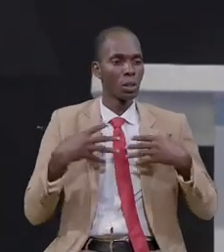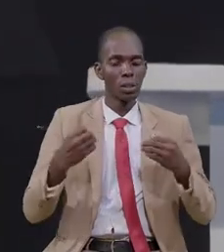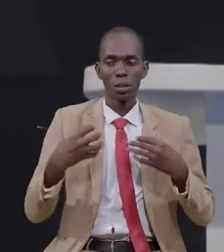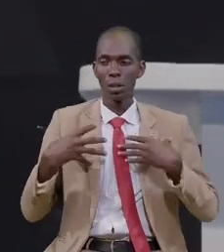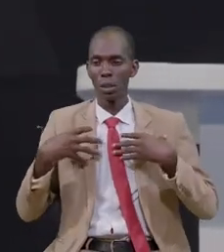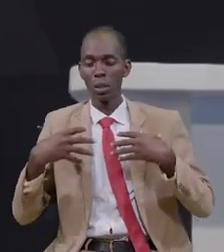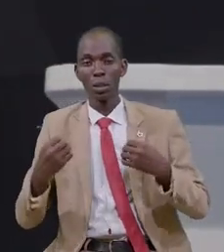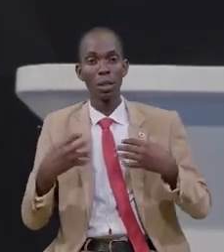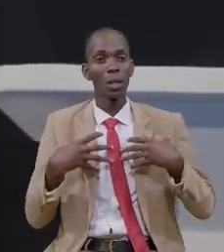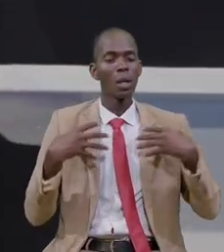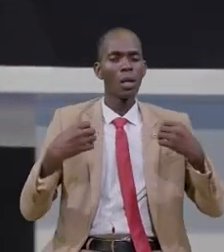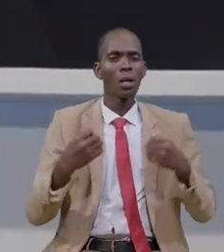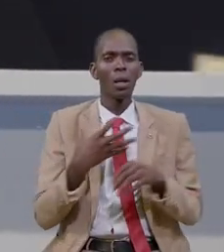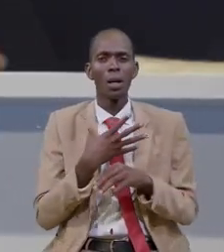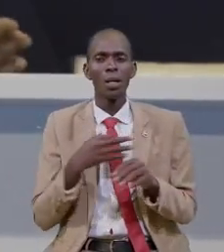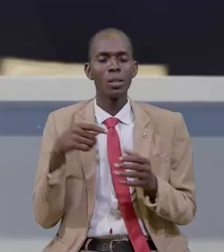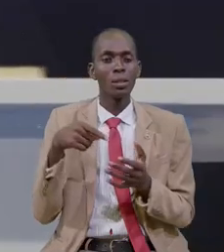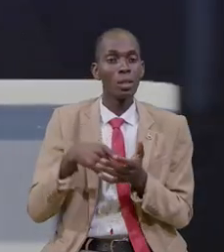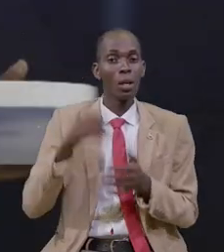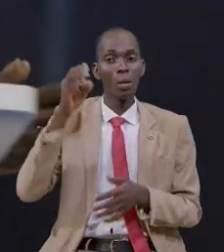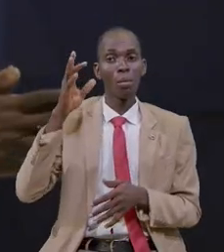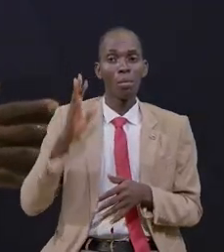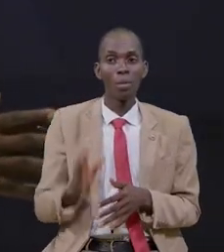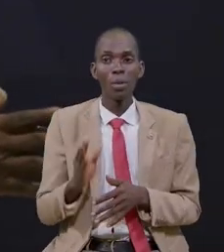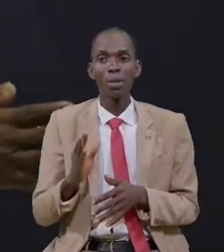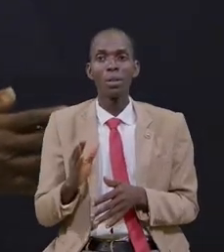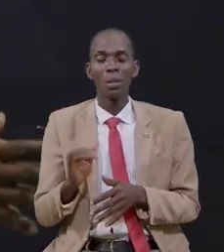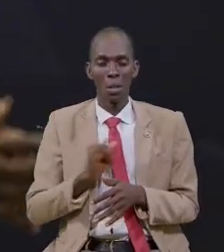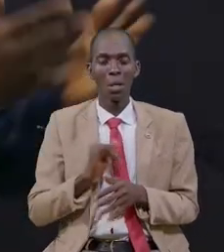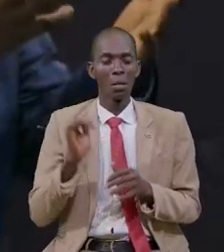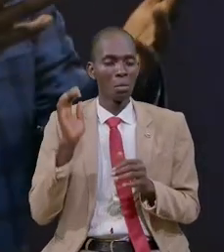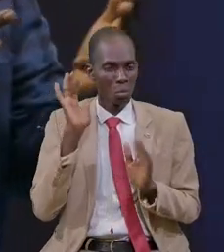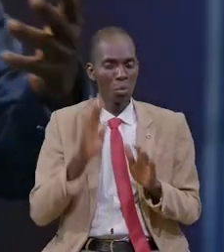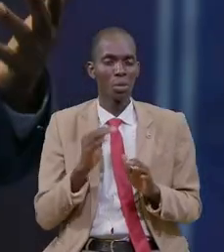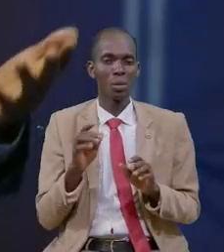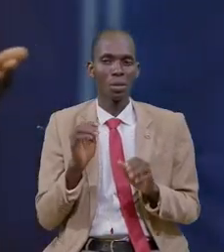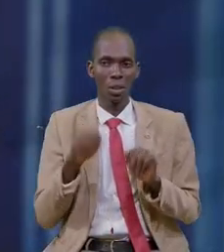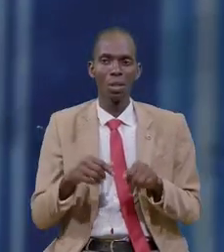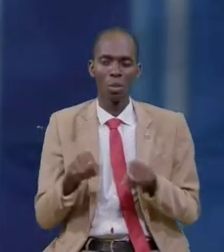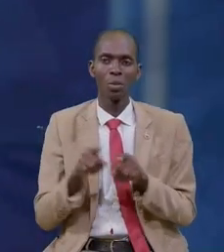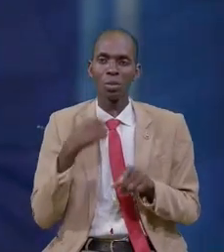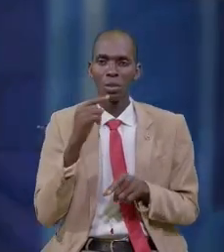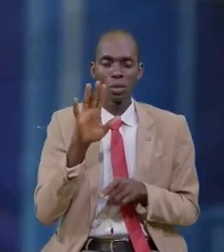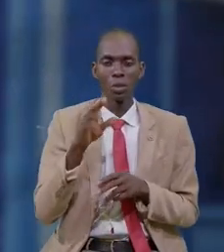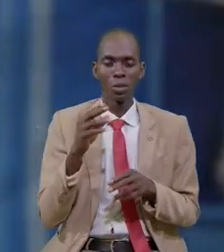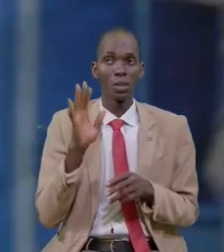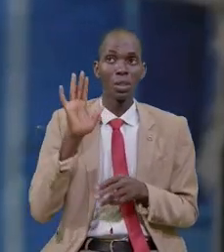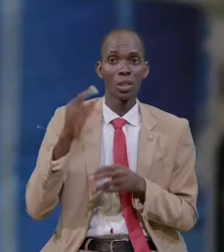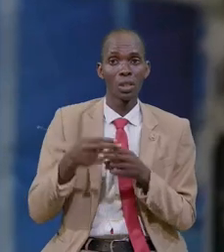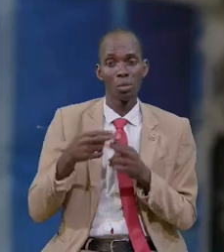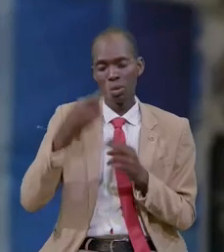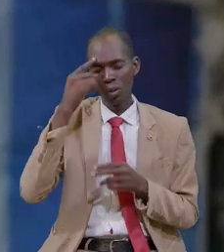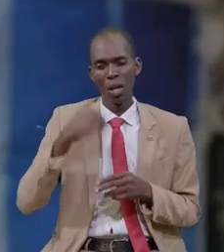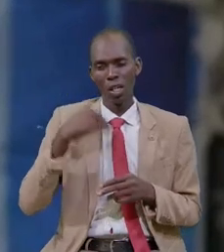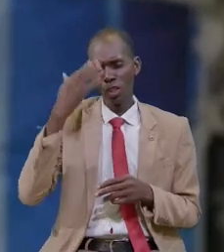étaient guéris. Et ce prédicateur, je peux même vous donner le nom. Je l'ai connu. Je